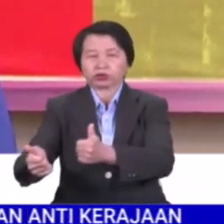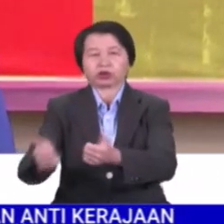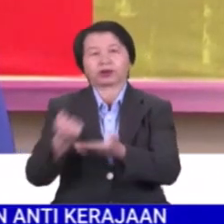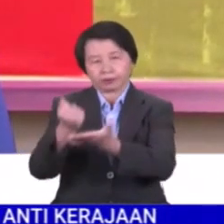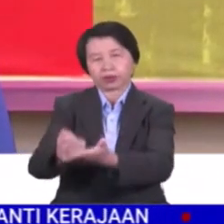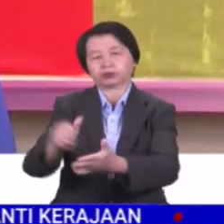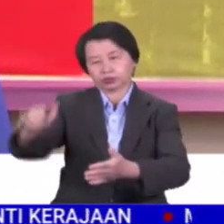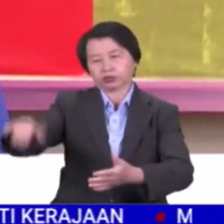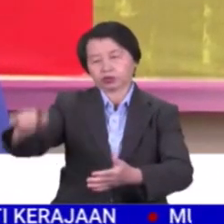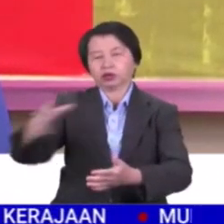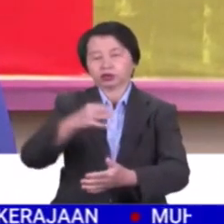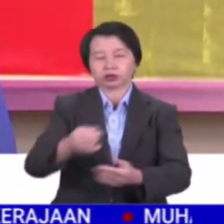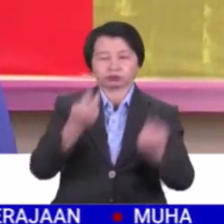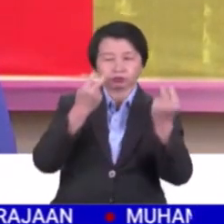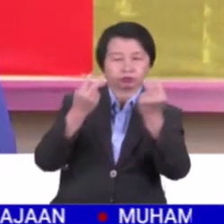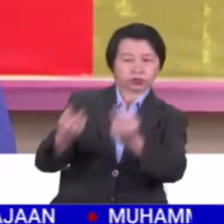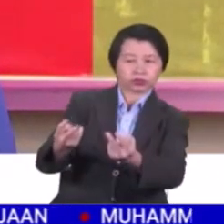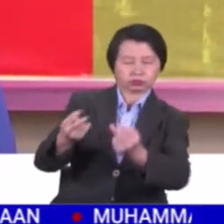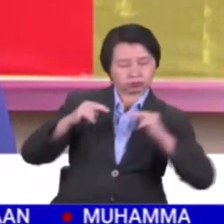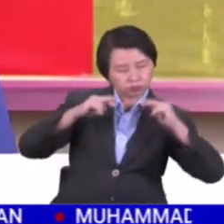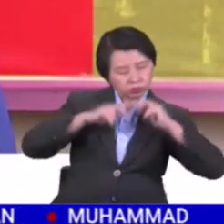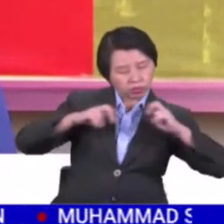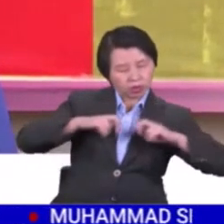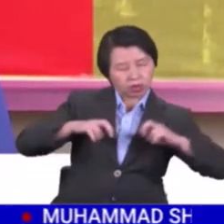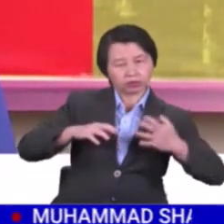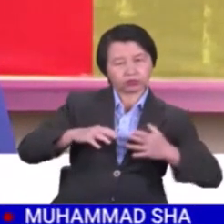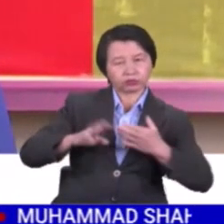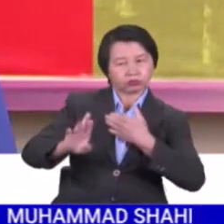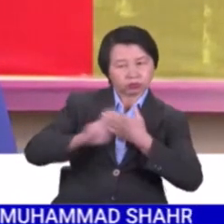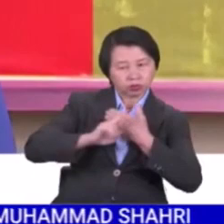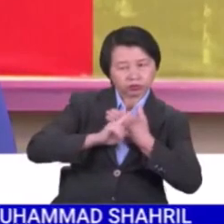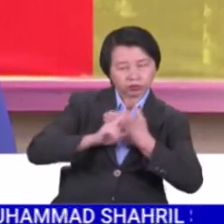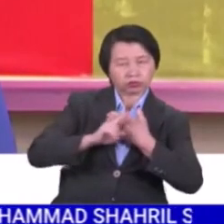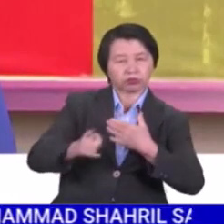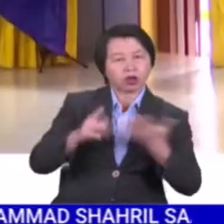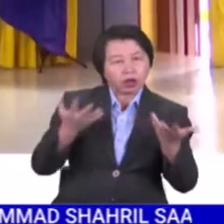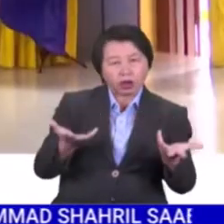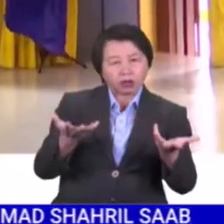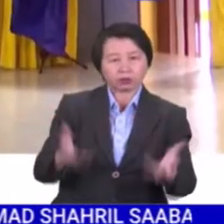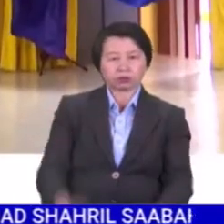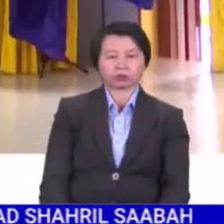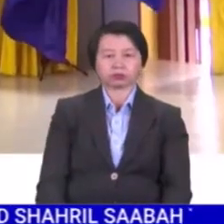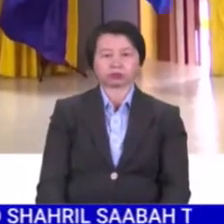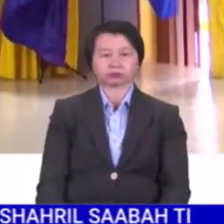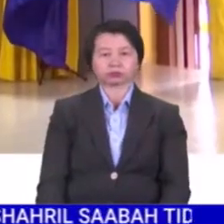dan melihat, mengkaji risikonya bagaimana.